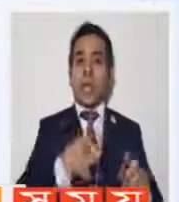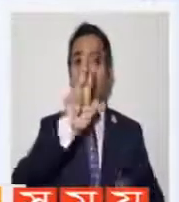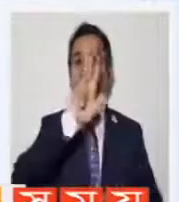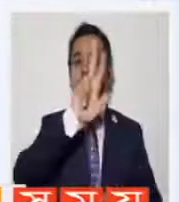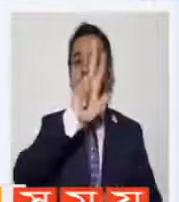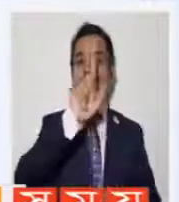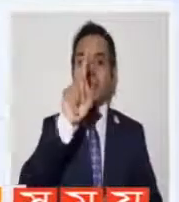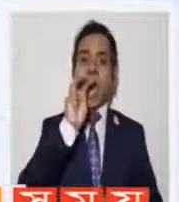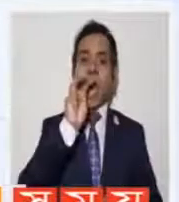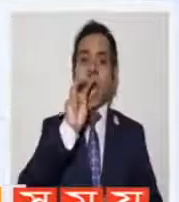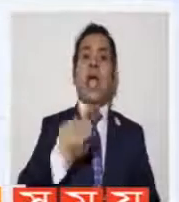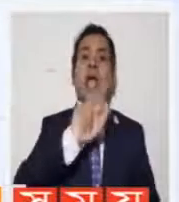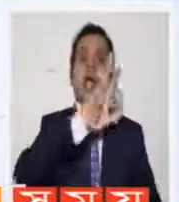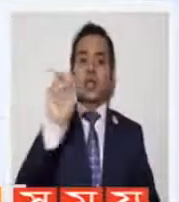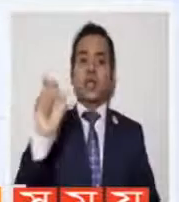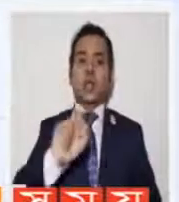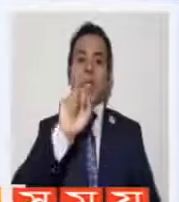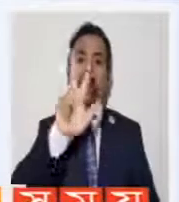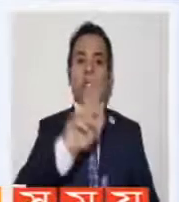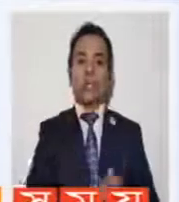৪,৮১০টি এবং এ পর্যন্ত